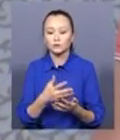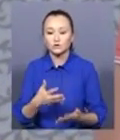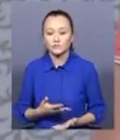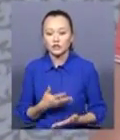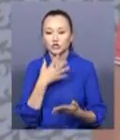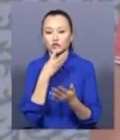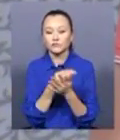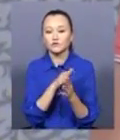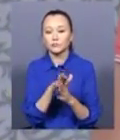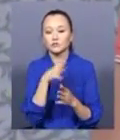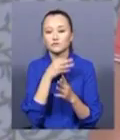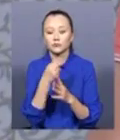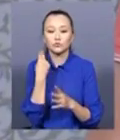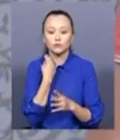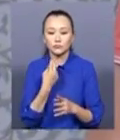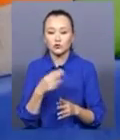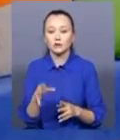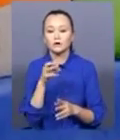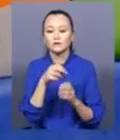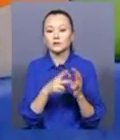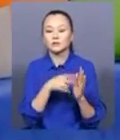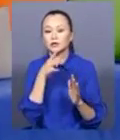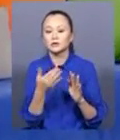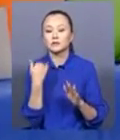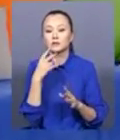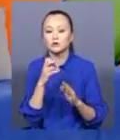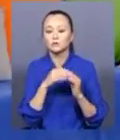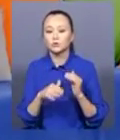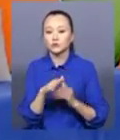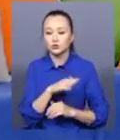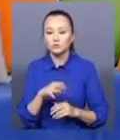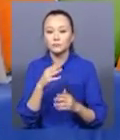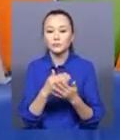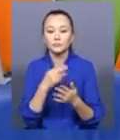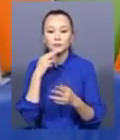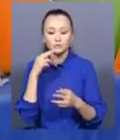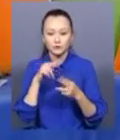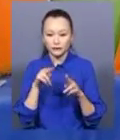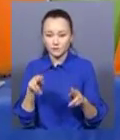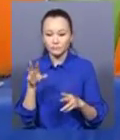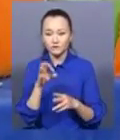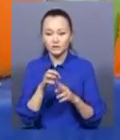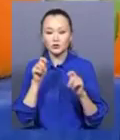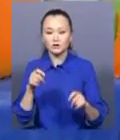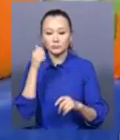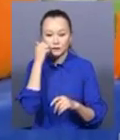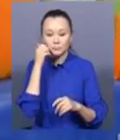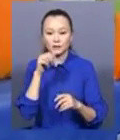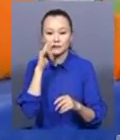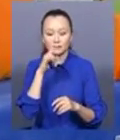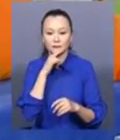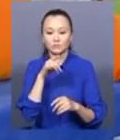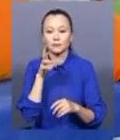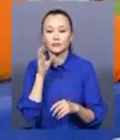кто ценой своей жизни выполнил святой долг. А 18 лет назад на площади перед Петропавловским городским театром был открыт